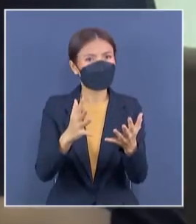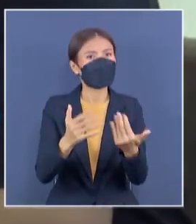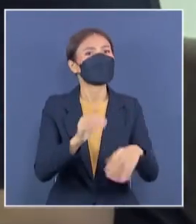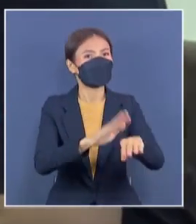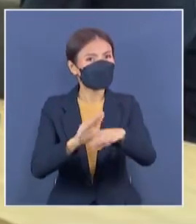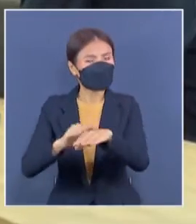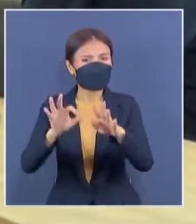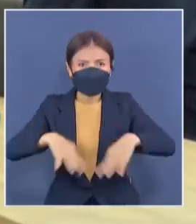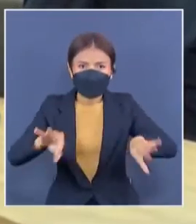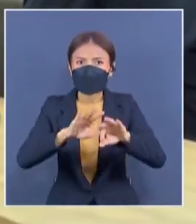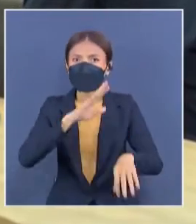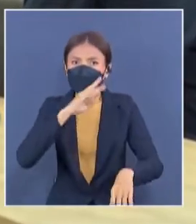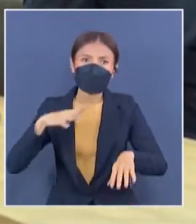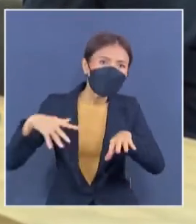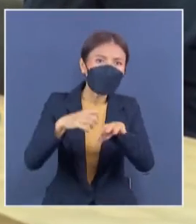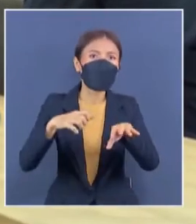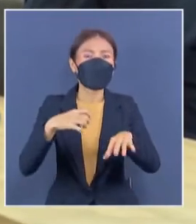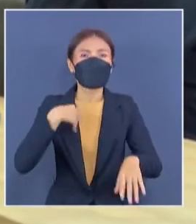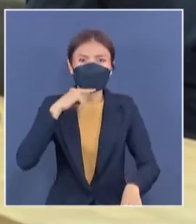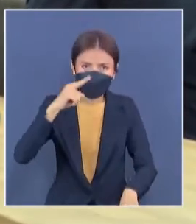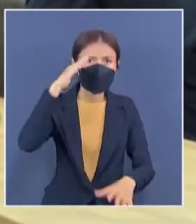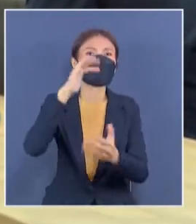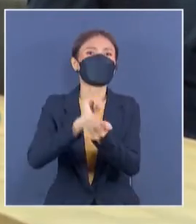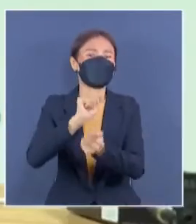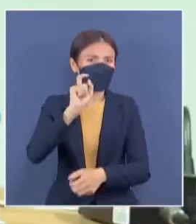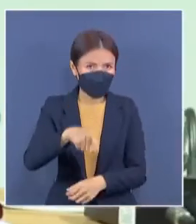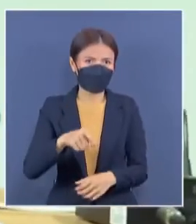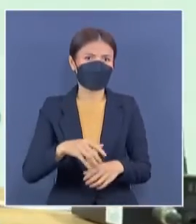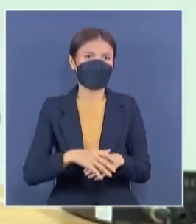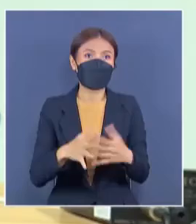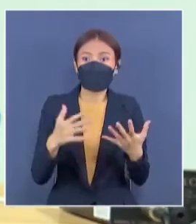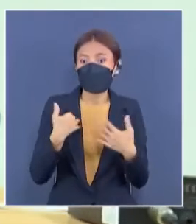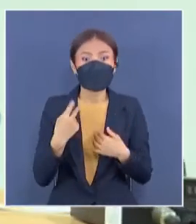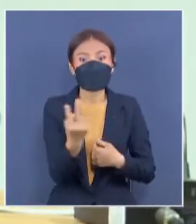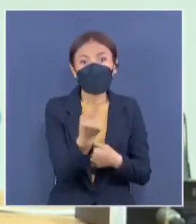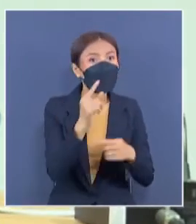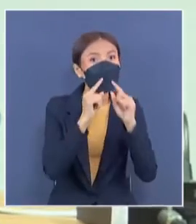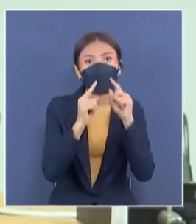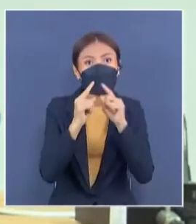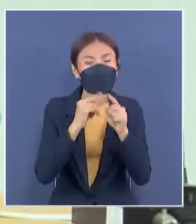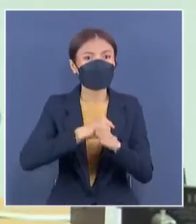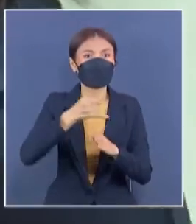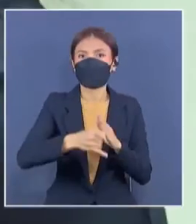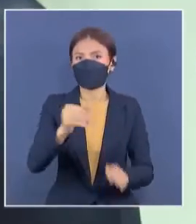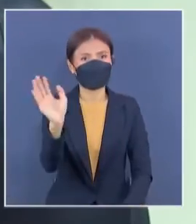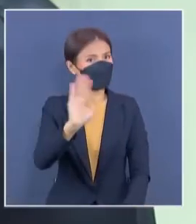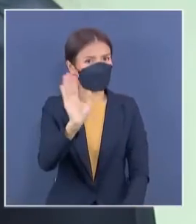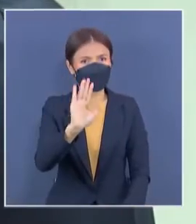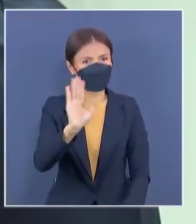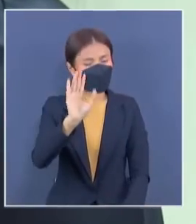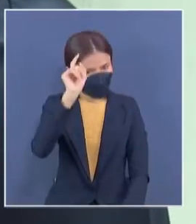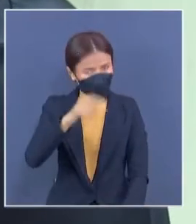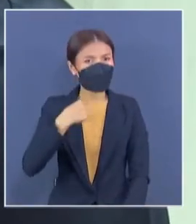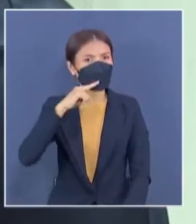ต้องแจ้งเจ้าหน้าที่ให้ทราบนะครับแล้วก็มีการเคลียร์กันให้เรียบร้อยไม่ใช่ว่าเกิดเหตุแล้วสุดท้ายเนี่ยการตกลงปลง